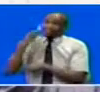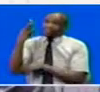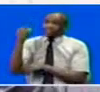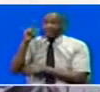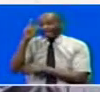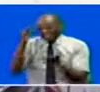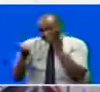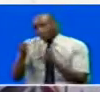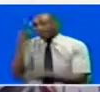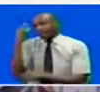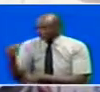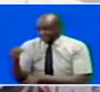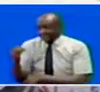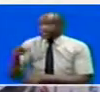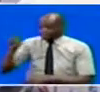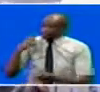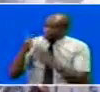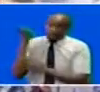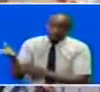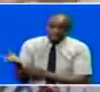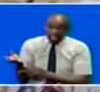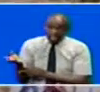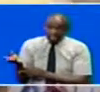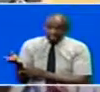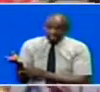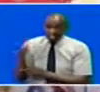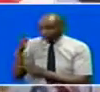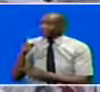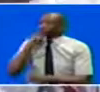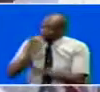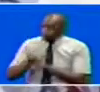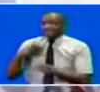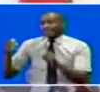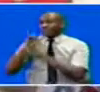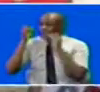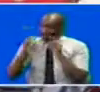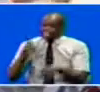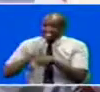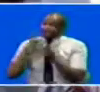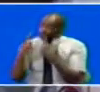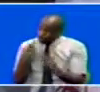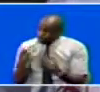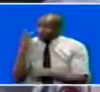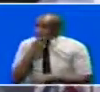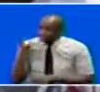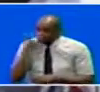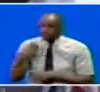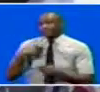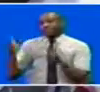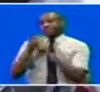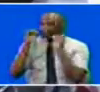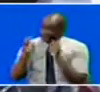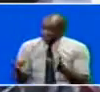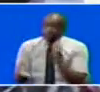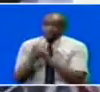kilo. Na ile mambo aliongea, ajatumisha, tangu wakati aliongea, ajatumisha hiyo maneno